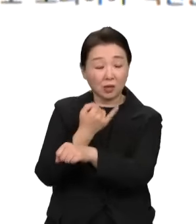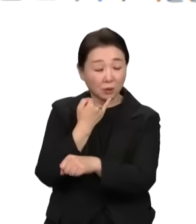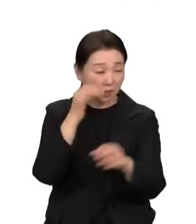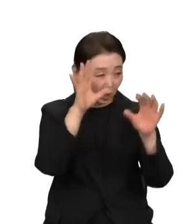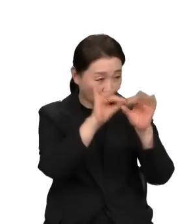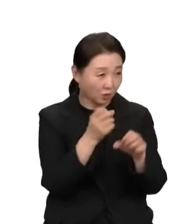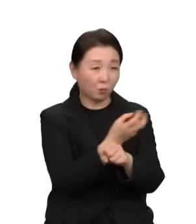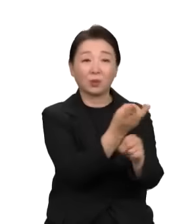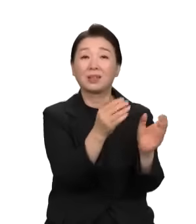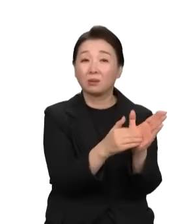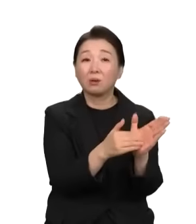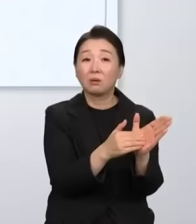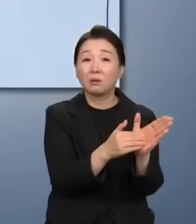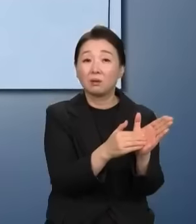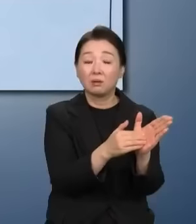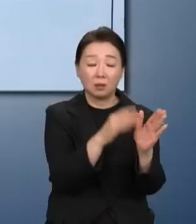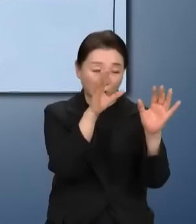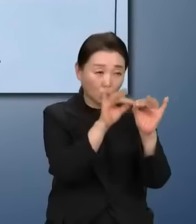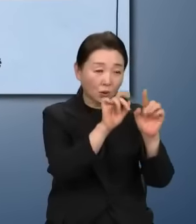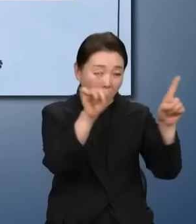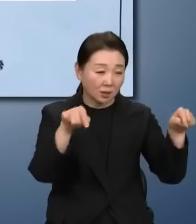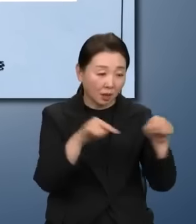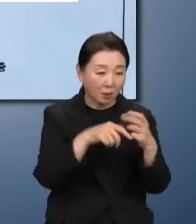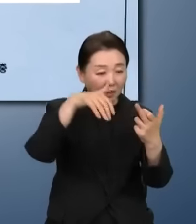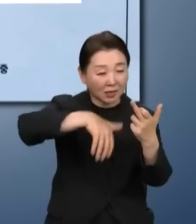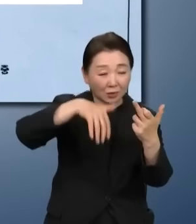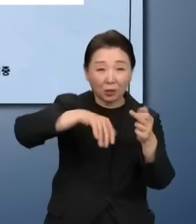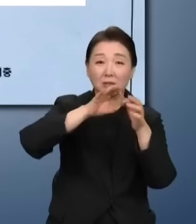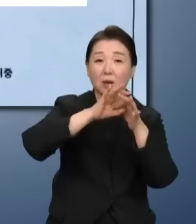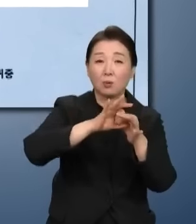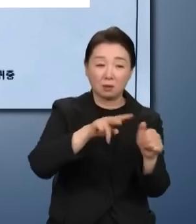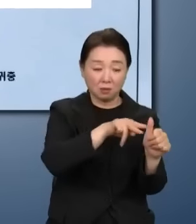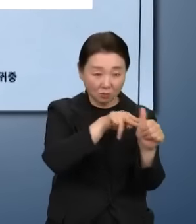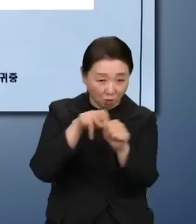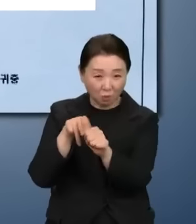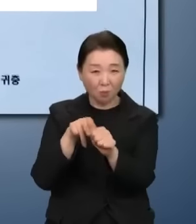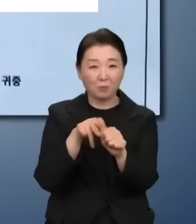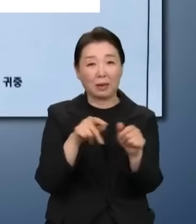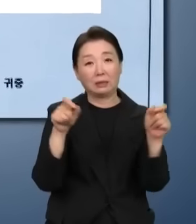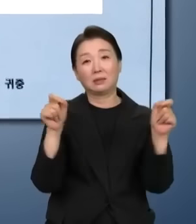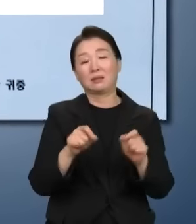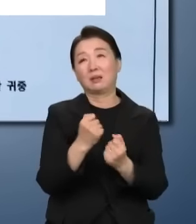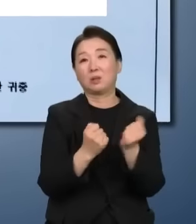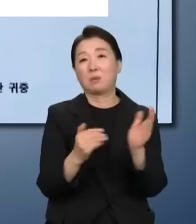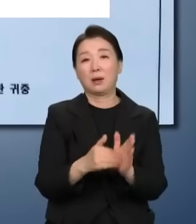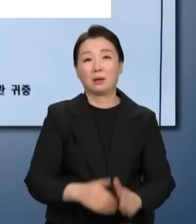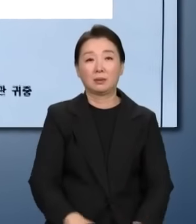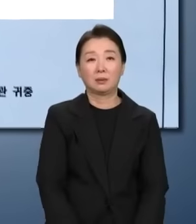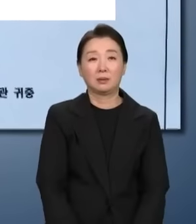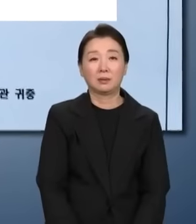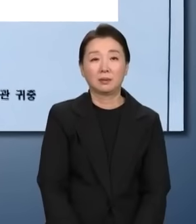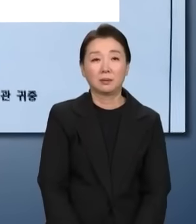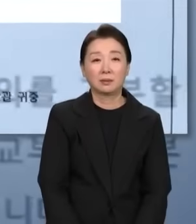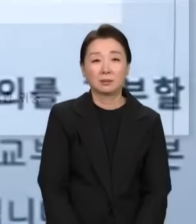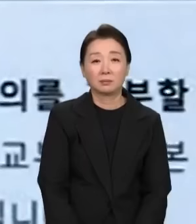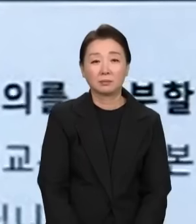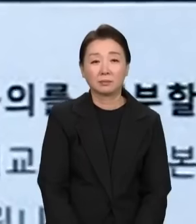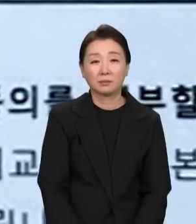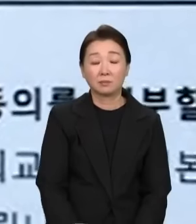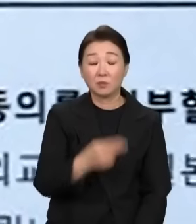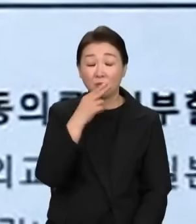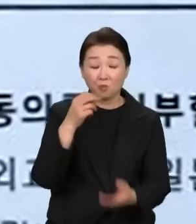동의서를 보냈습니다. 동의서엔 사도광산 관련 정보 제공이라는 짧은 설명만 달렸습니다. 등기